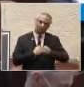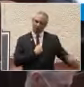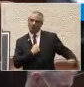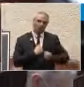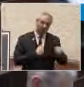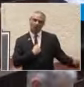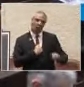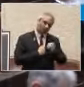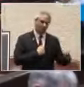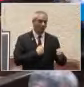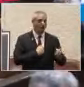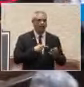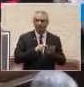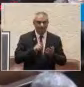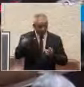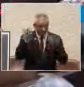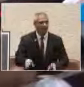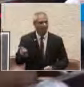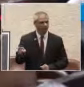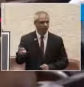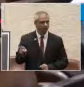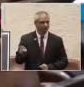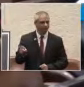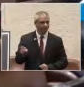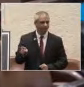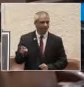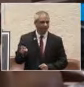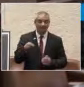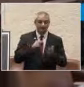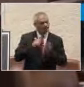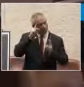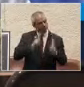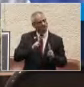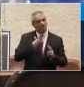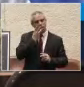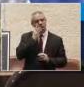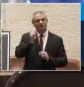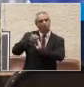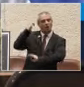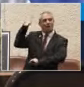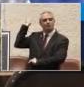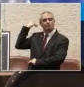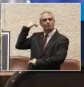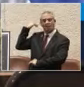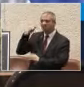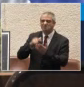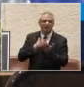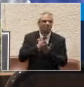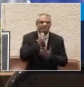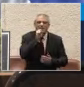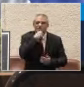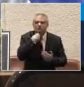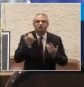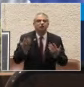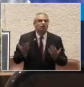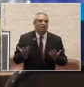הפסידו. כי הם נתקעו בשפה של האתמול. כי זה ישן. הממשלה שהקמנו